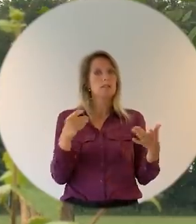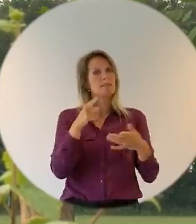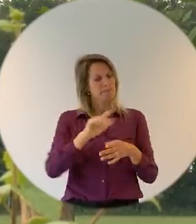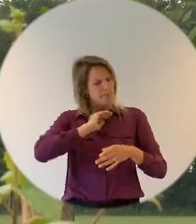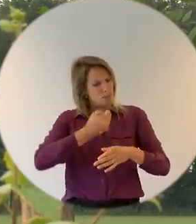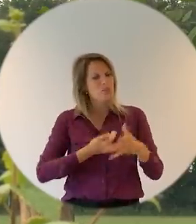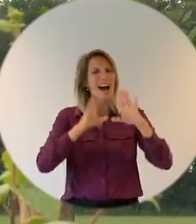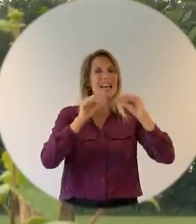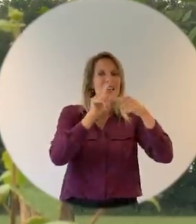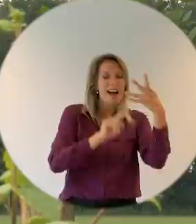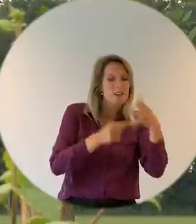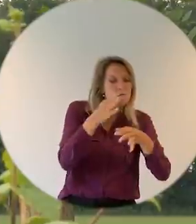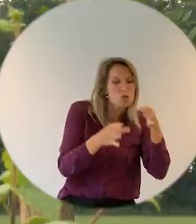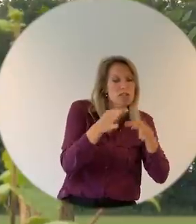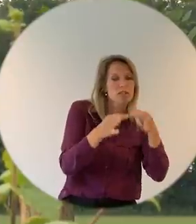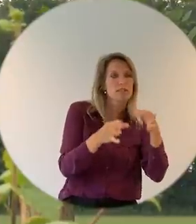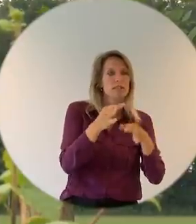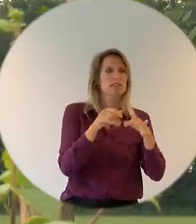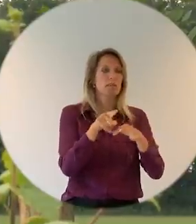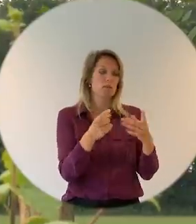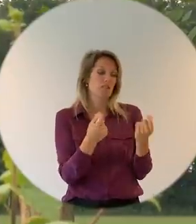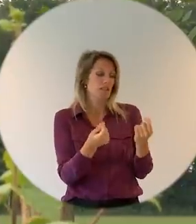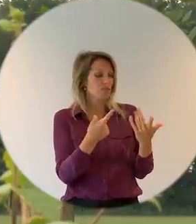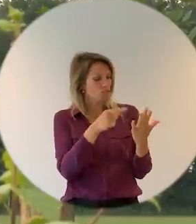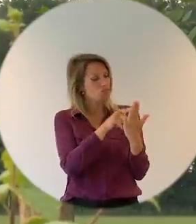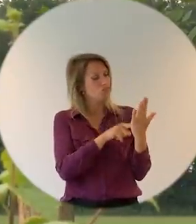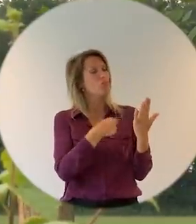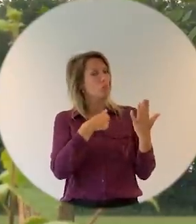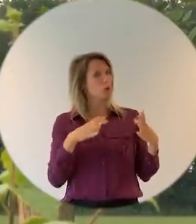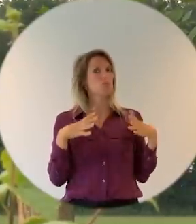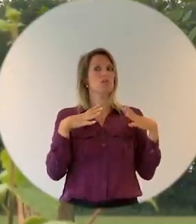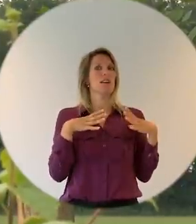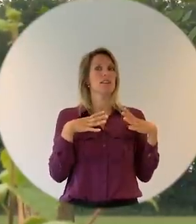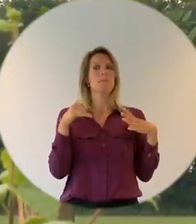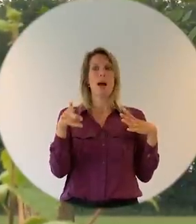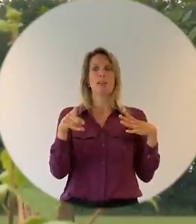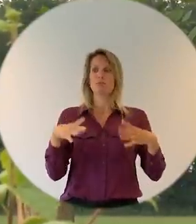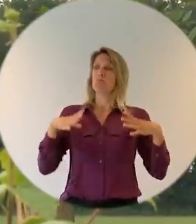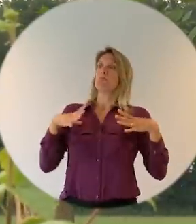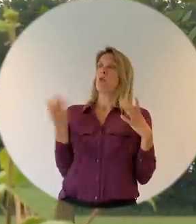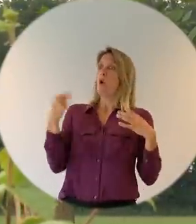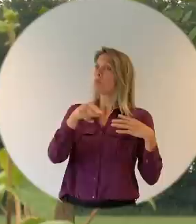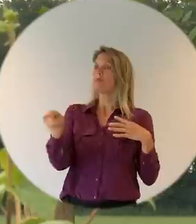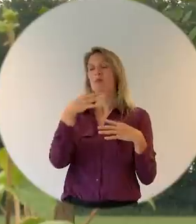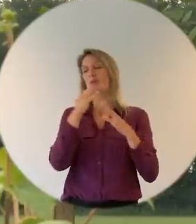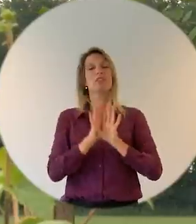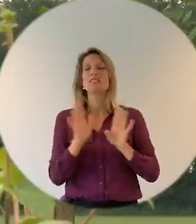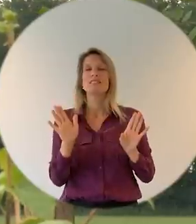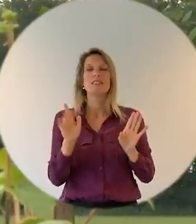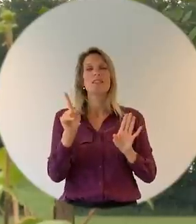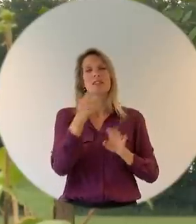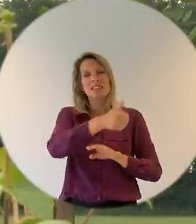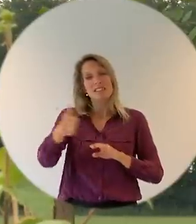hij misschien iets om trots op te zijn, zonder zich er bij anderen daarop laten voorstaan. Want ieder mens moet zijn eigen last